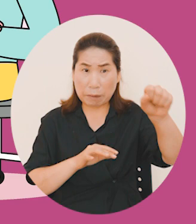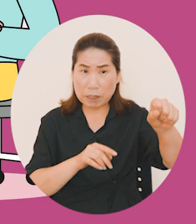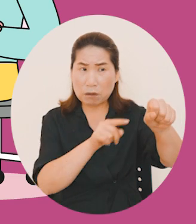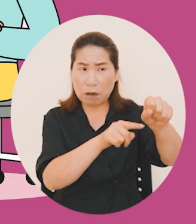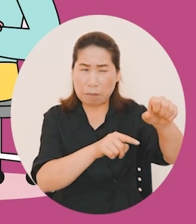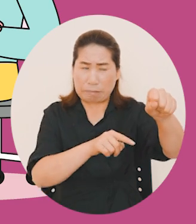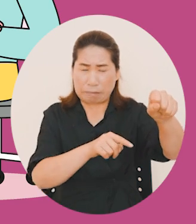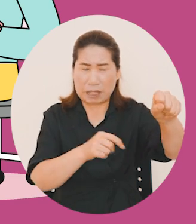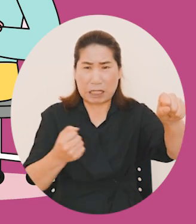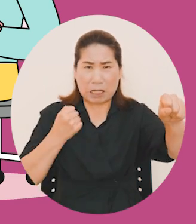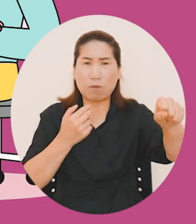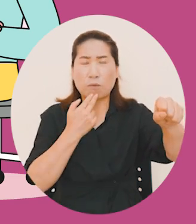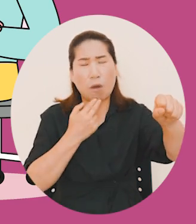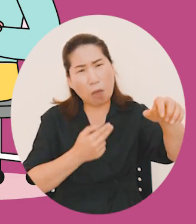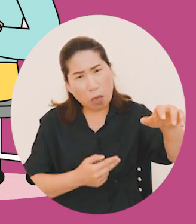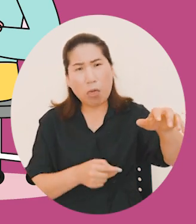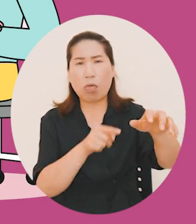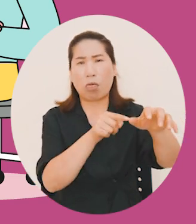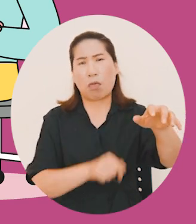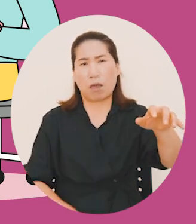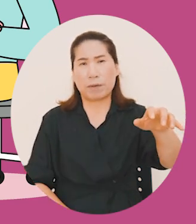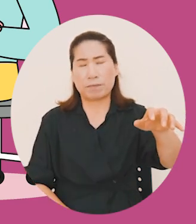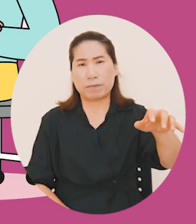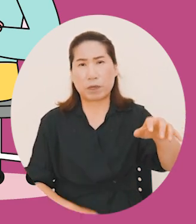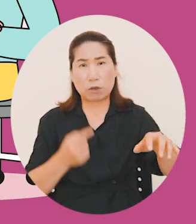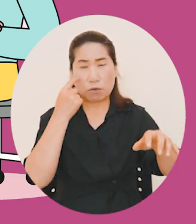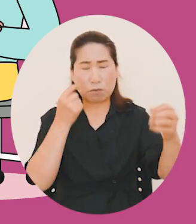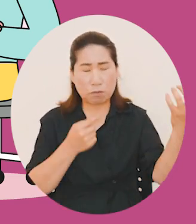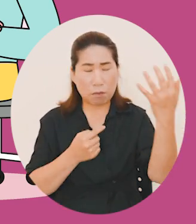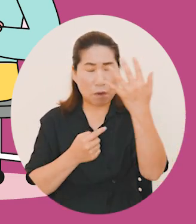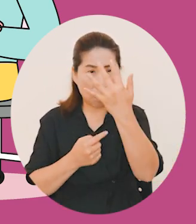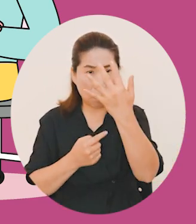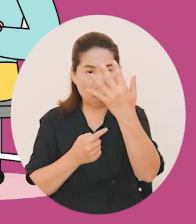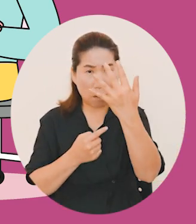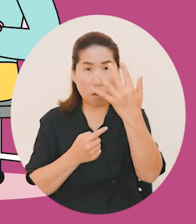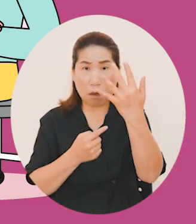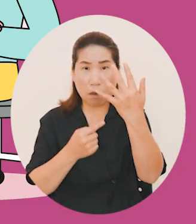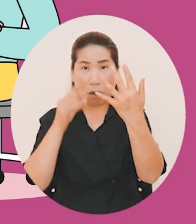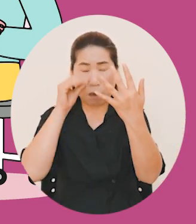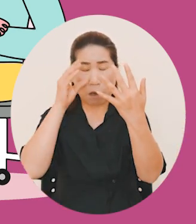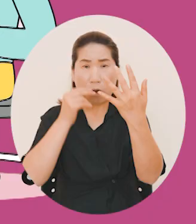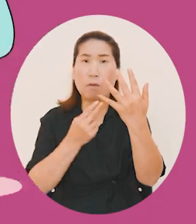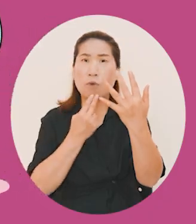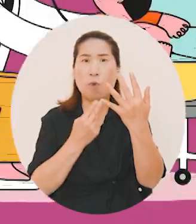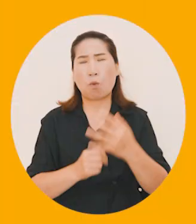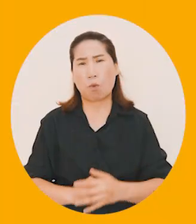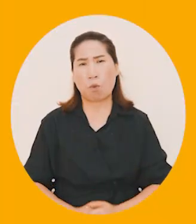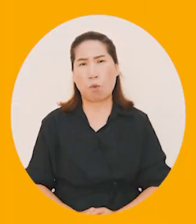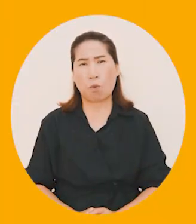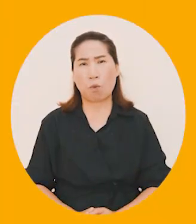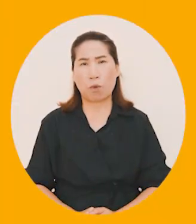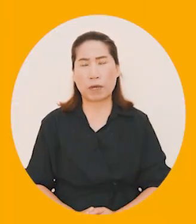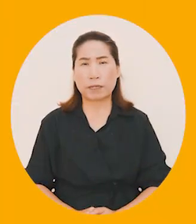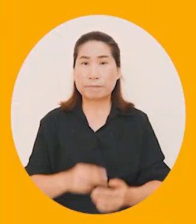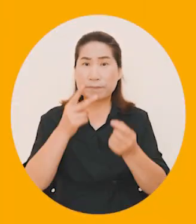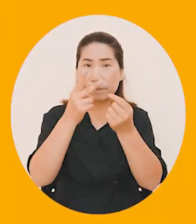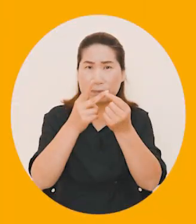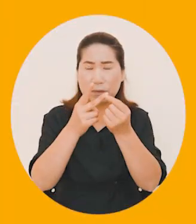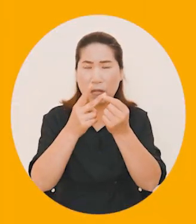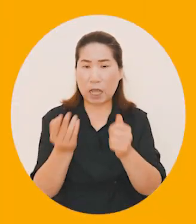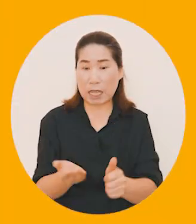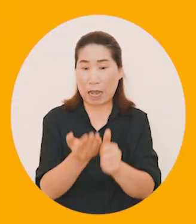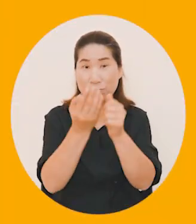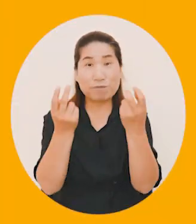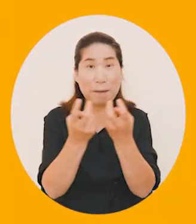것을 꽉 잡을 만큼의 힘이 없습니다. 눈앞에 손을 갖다 대도 반사적으로 눈을 깜빡이지 않습니다. 2.